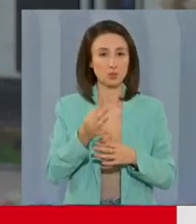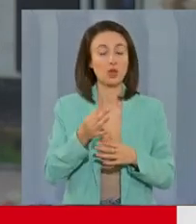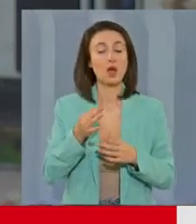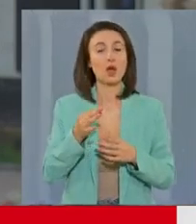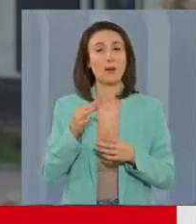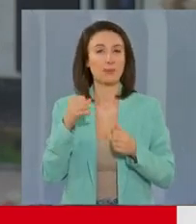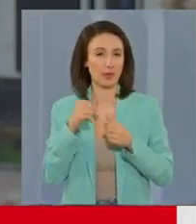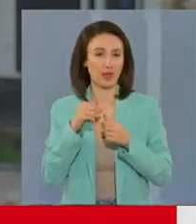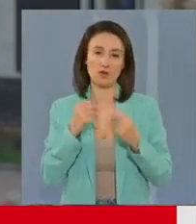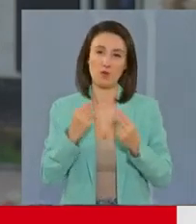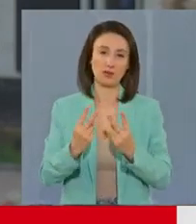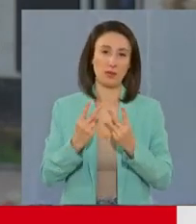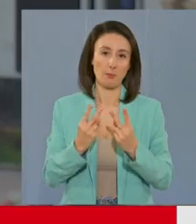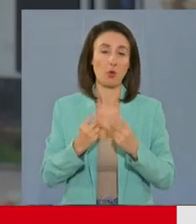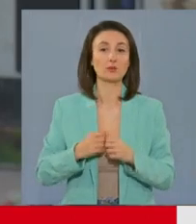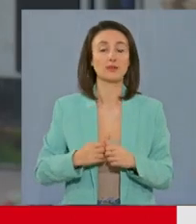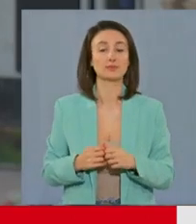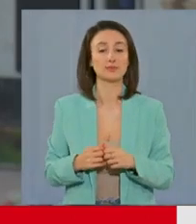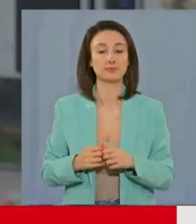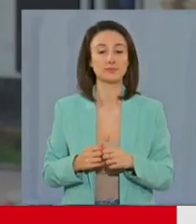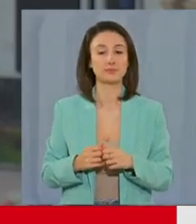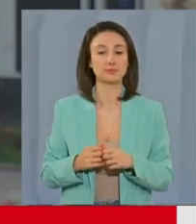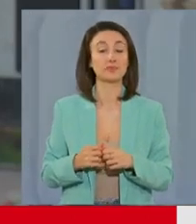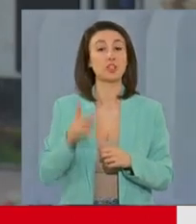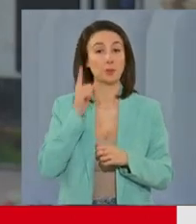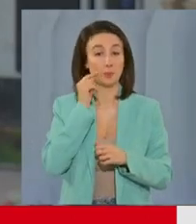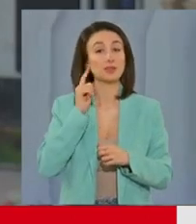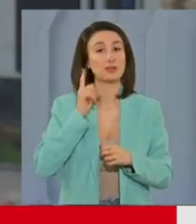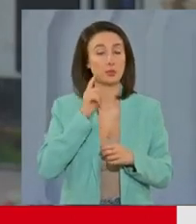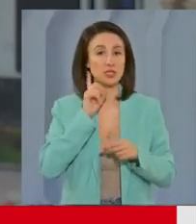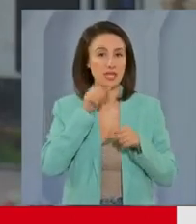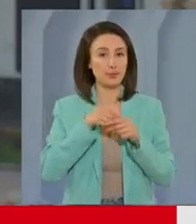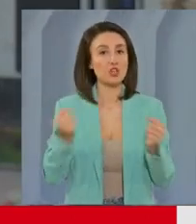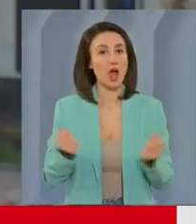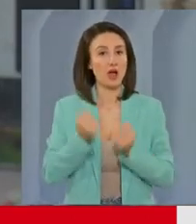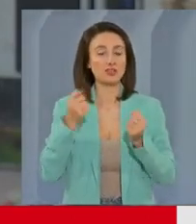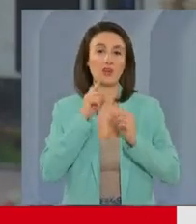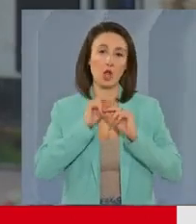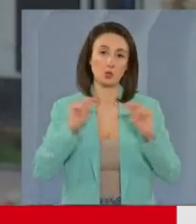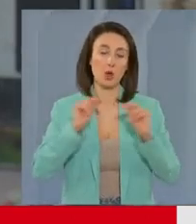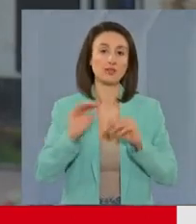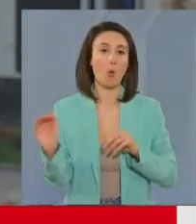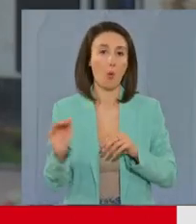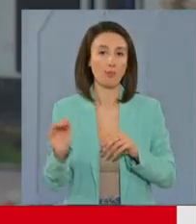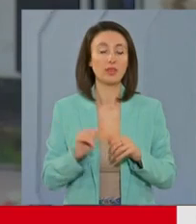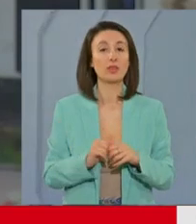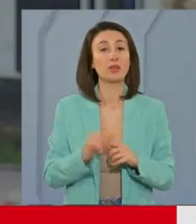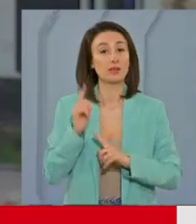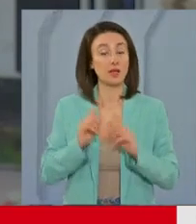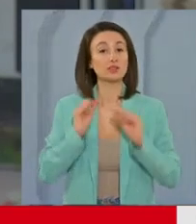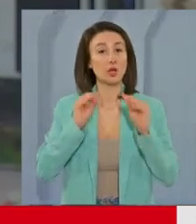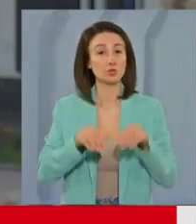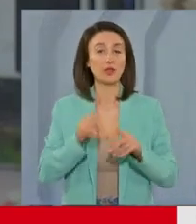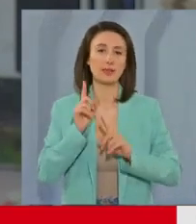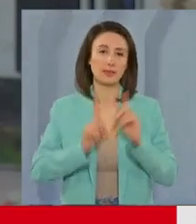anturajul este foarte important în debutul consumului de droguri iar părinții trebuie să se implice activ în educația copiilor iar dacă se ajunge